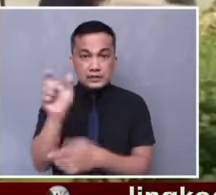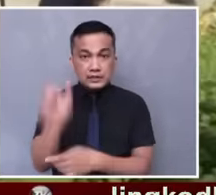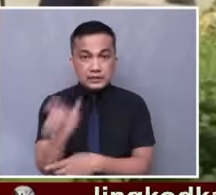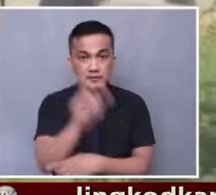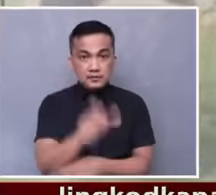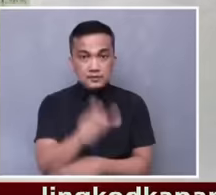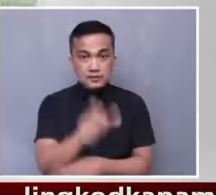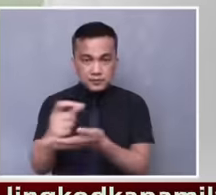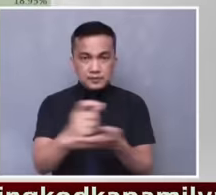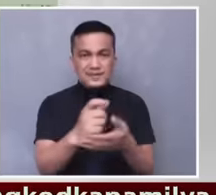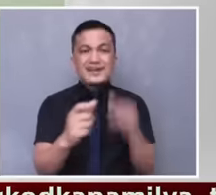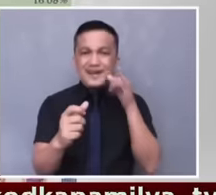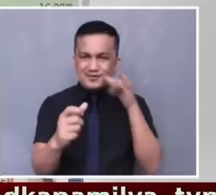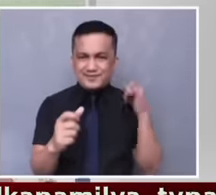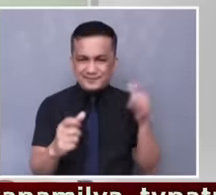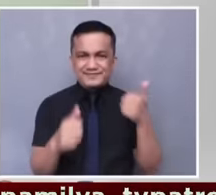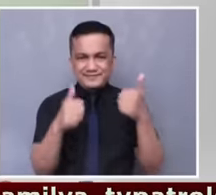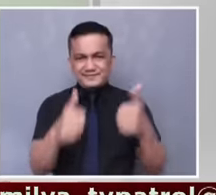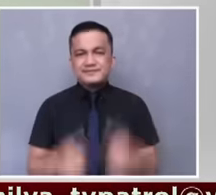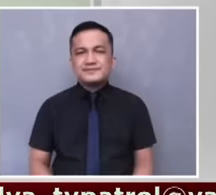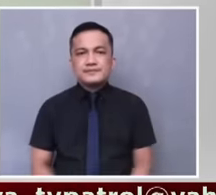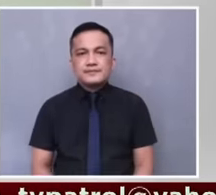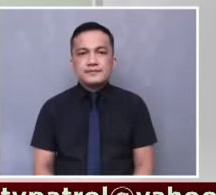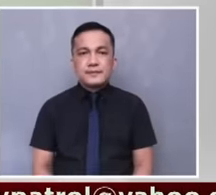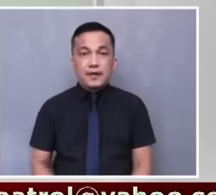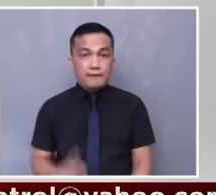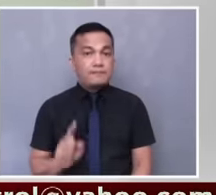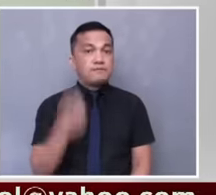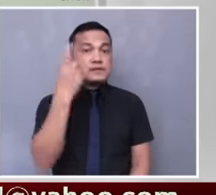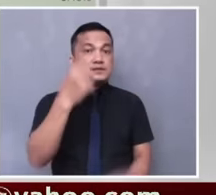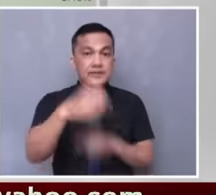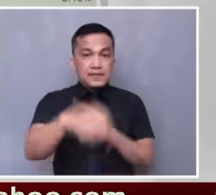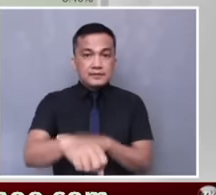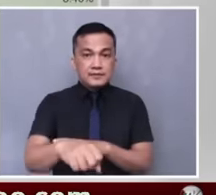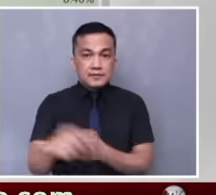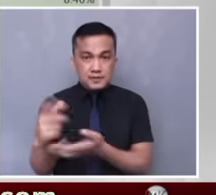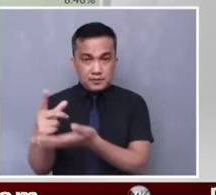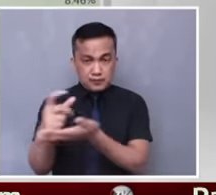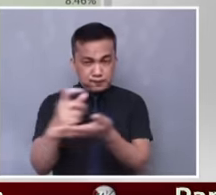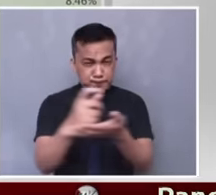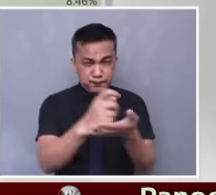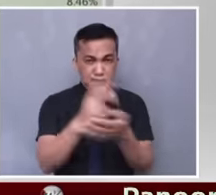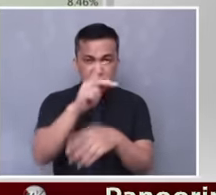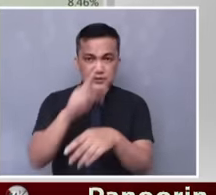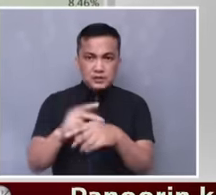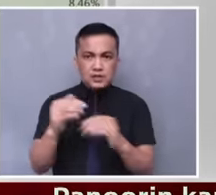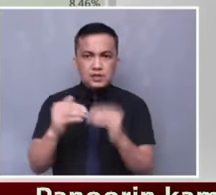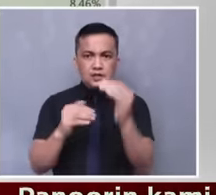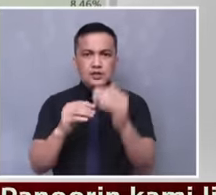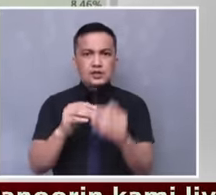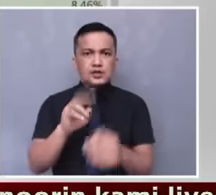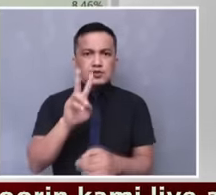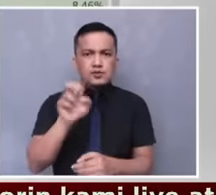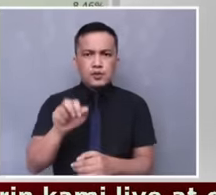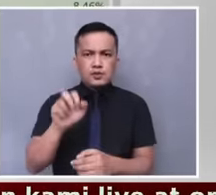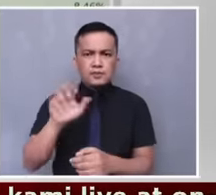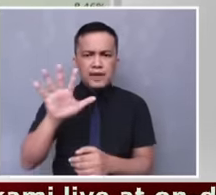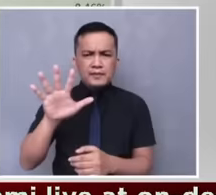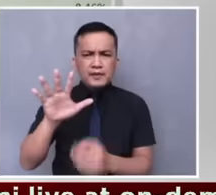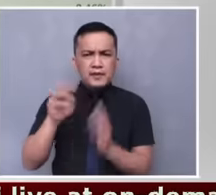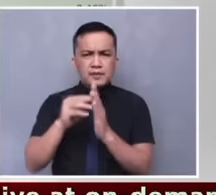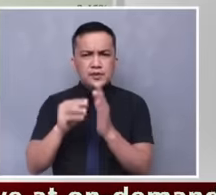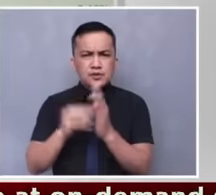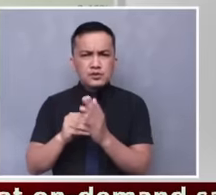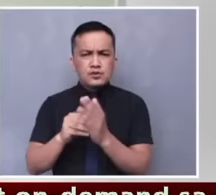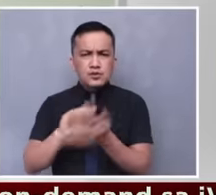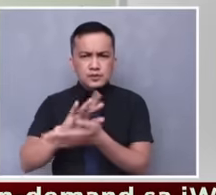babakunahan kahapon. Sa unang pagkakataon, nakapagbakuna ang Pilipinas ng higit 2.5 million COVID vaccine doses sa loob lang